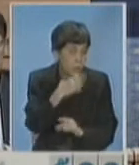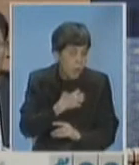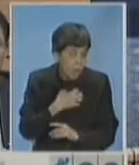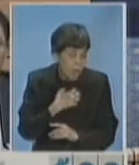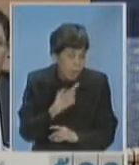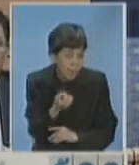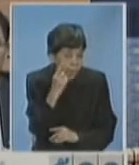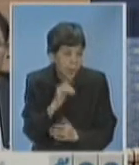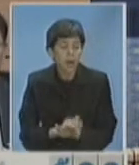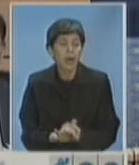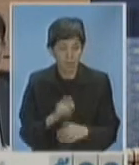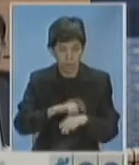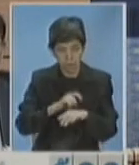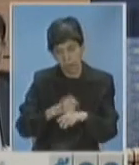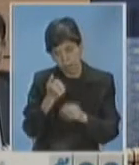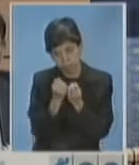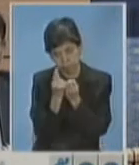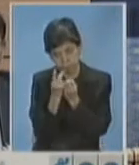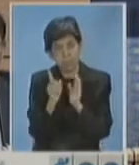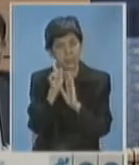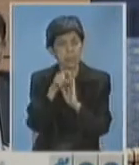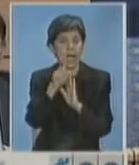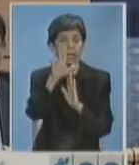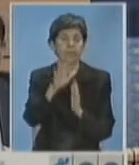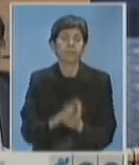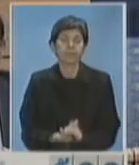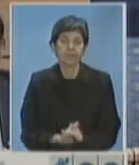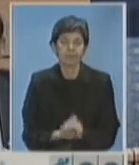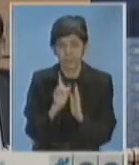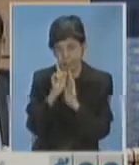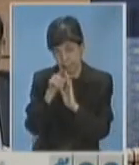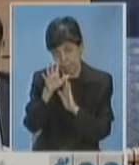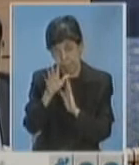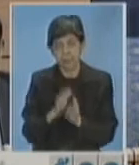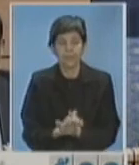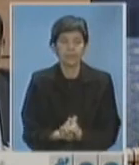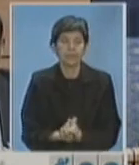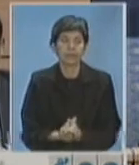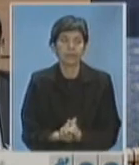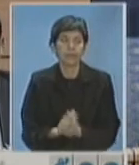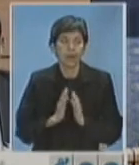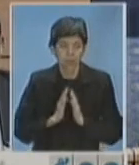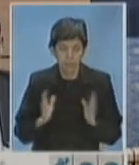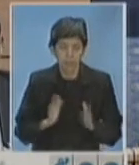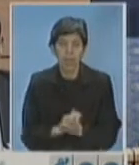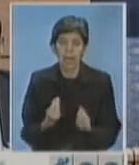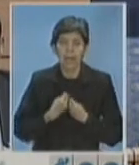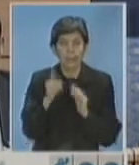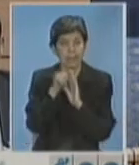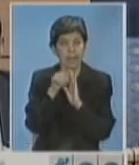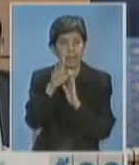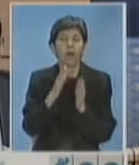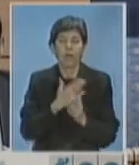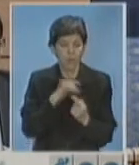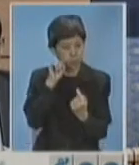าน ตั้งเวลาด้วยนะ ครับห้านาทีครับตุลาตั้งห้านาทีนะครับขอบคุณท่านประธานที่อนุญาต5นาทีนะครับผม